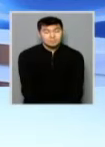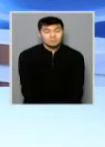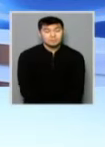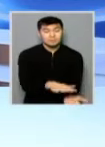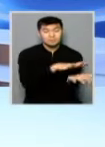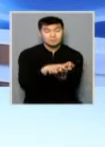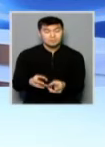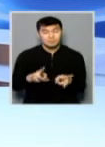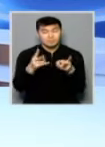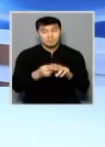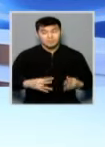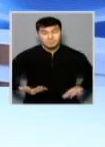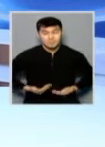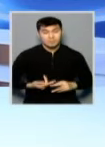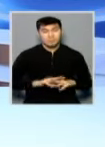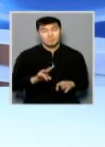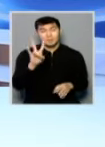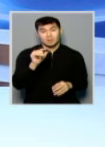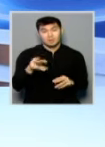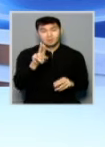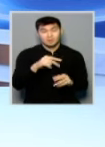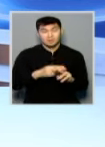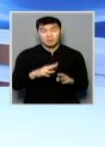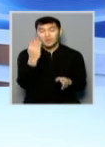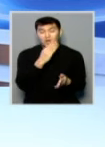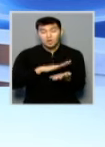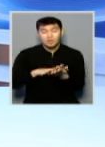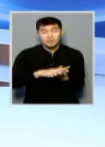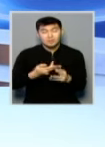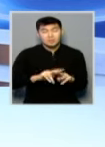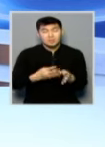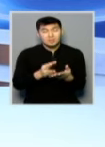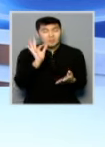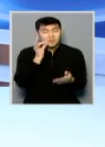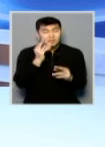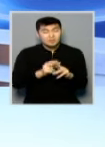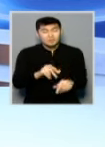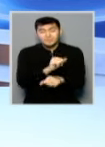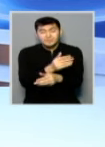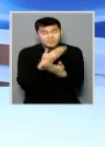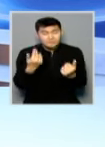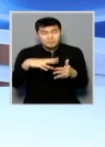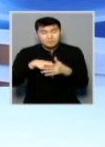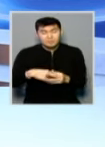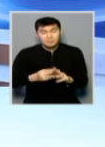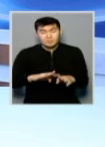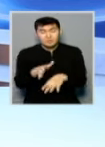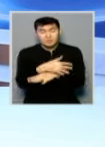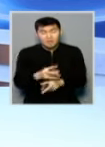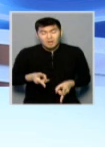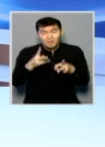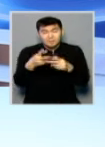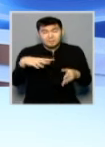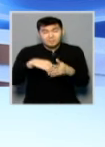Тонкий лед – опасность для жизни. В период с ноября по декабрь лед считается осенним и недостаточно прочным. Каждый выход на такой лед